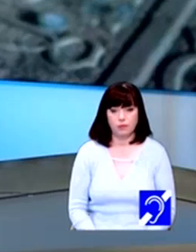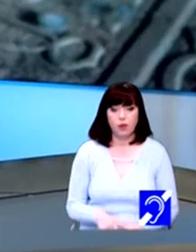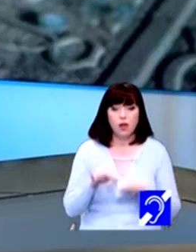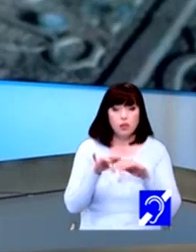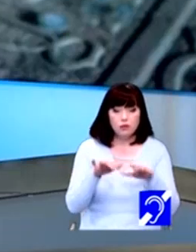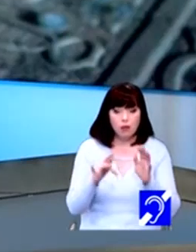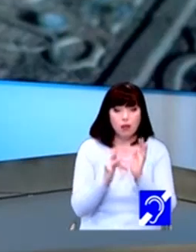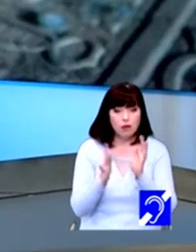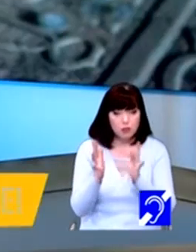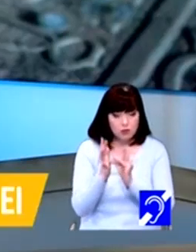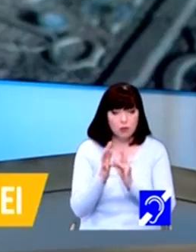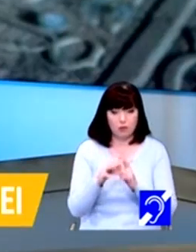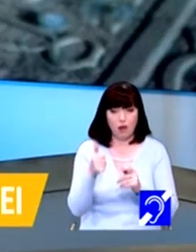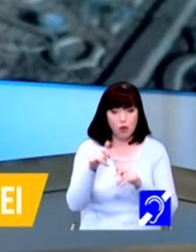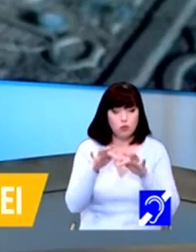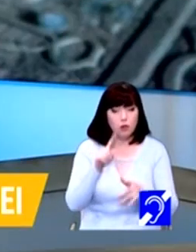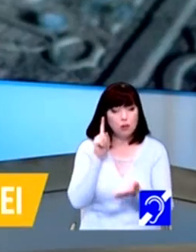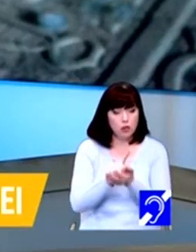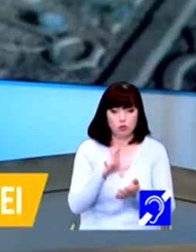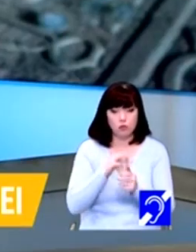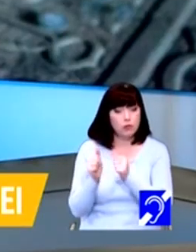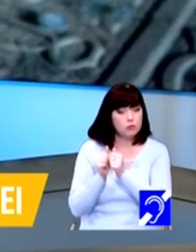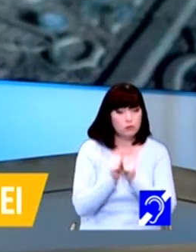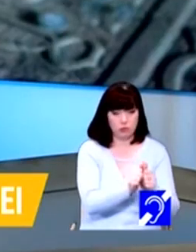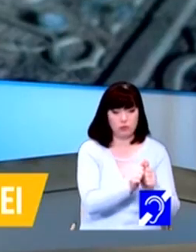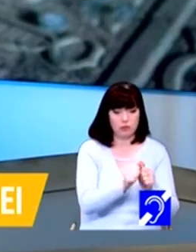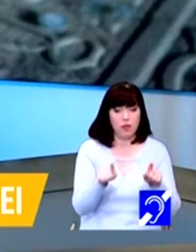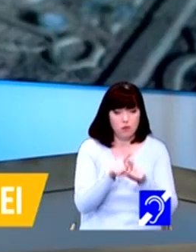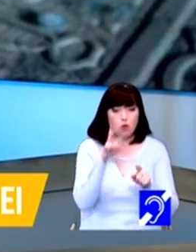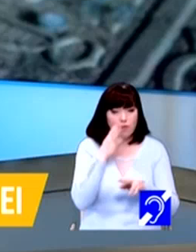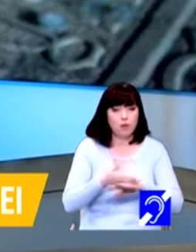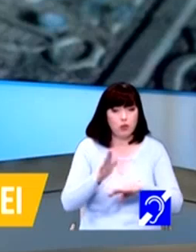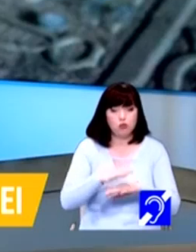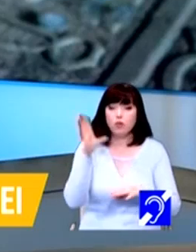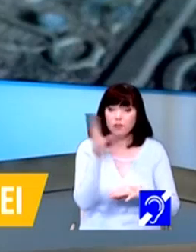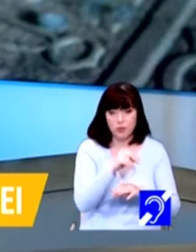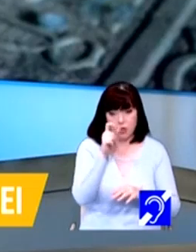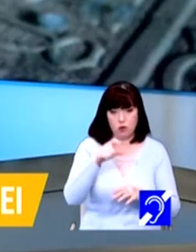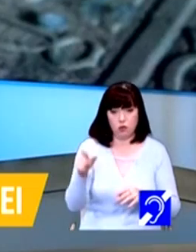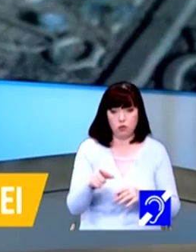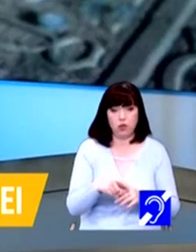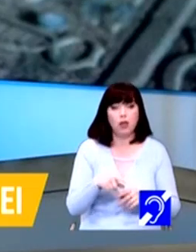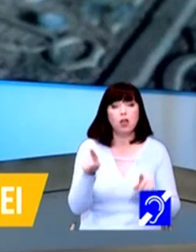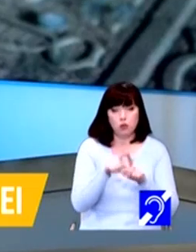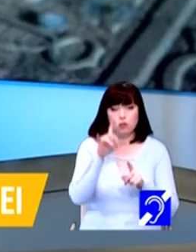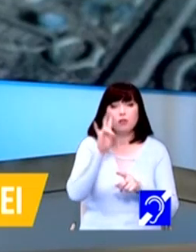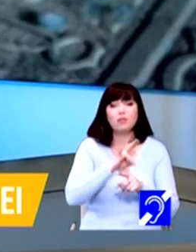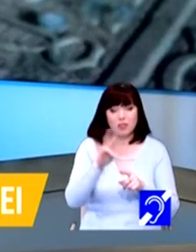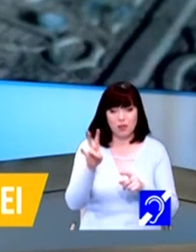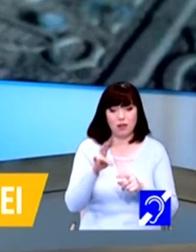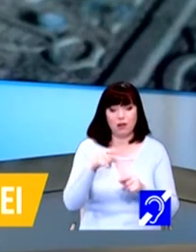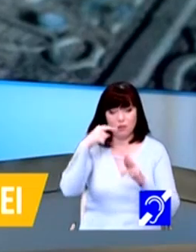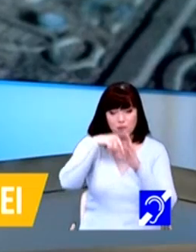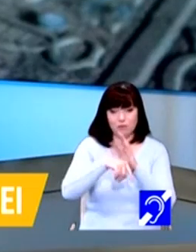Faptele creștinești ar trebui să călăuzească în aceste vremuri tulburi toți oamenii. Menoriașii și parohiei Sfinții Martiri Brâncoveni din